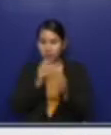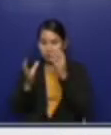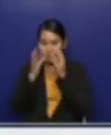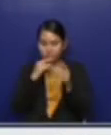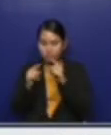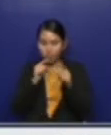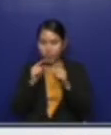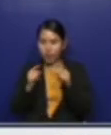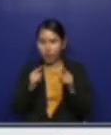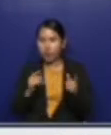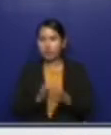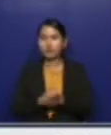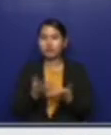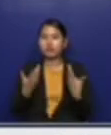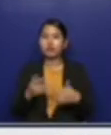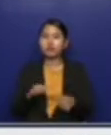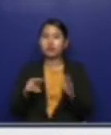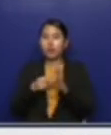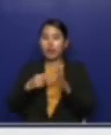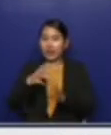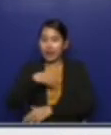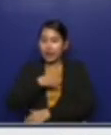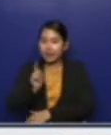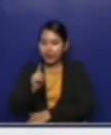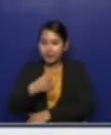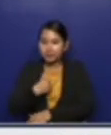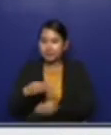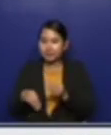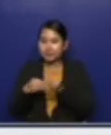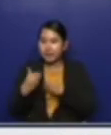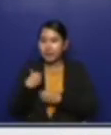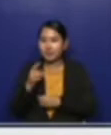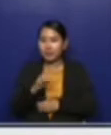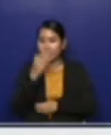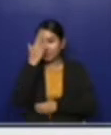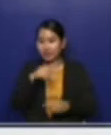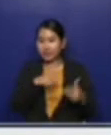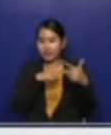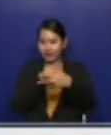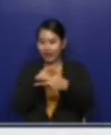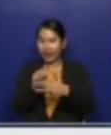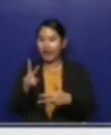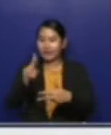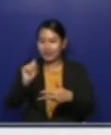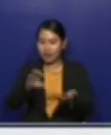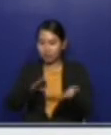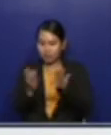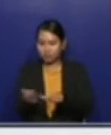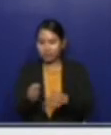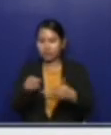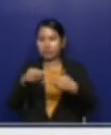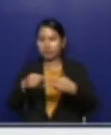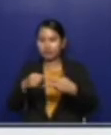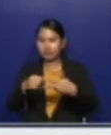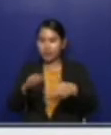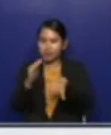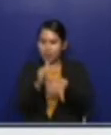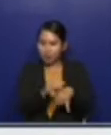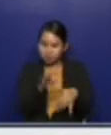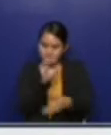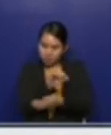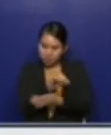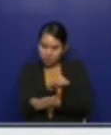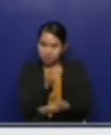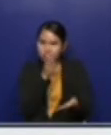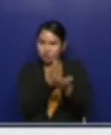ไปฟังเขาเพิ่มเติมว่าเขาต้องการอะไรเพราะประเด็นที่เขาเสนอครับ 1. ยุบสภา 2. หยุดคุกคามพี่น้องประ